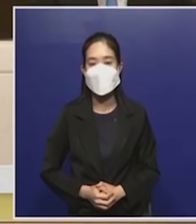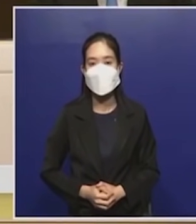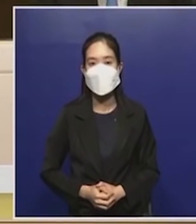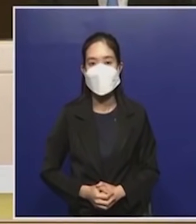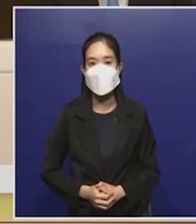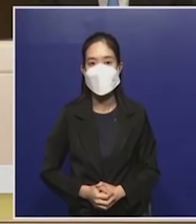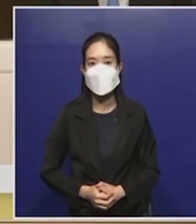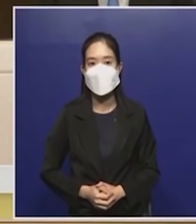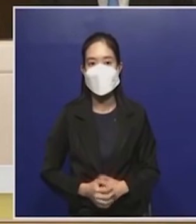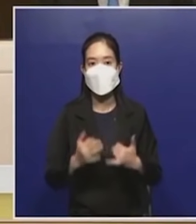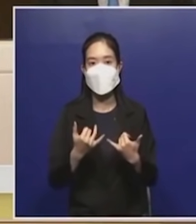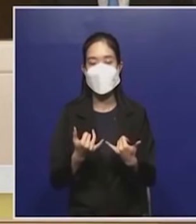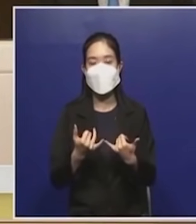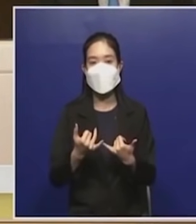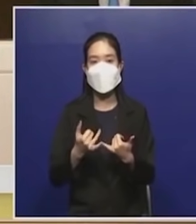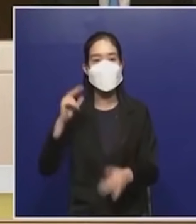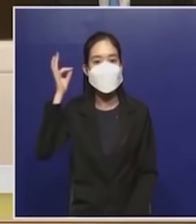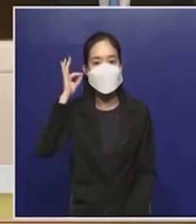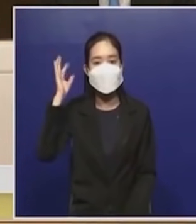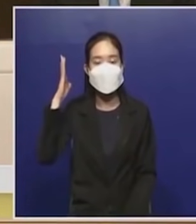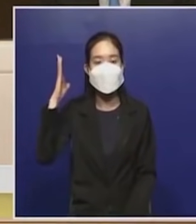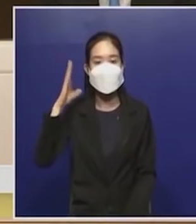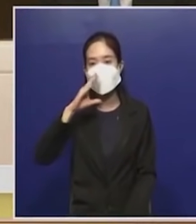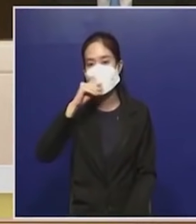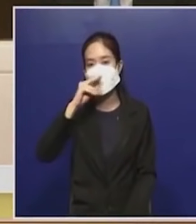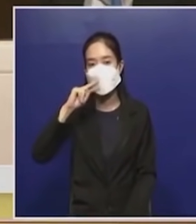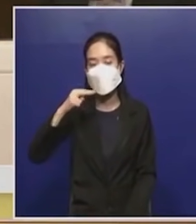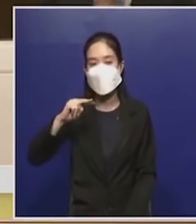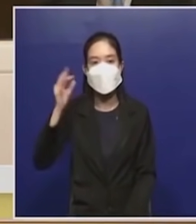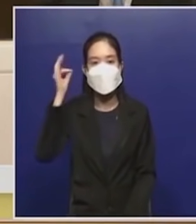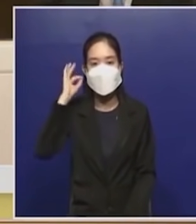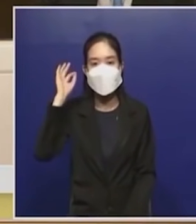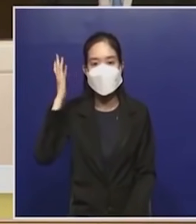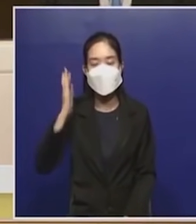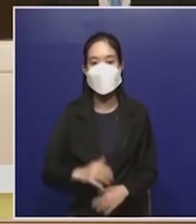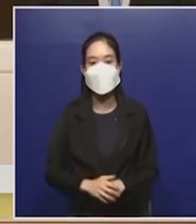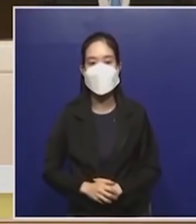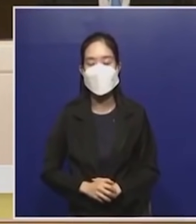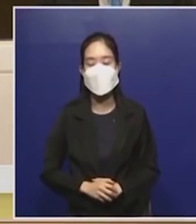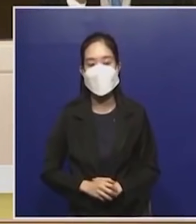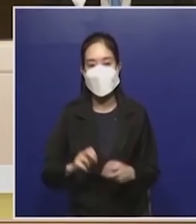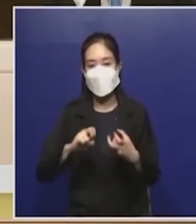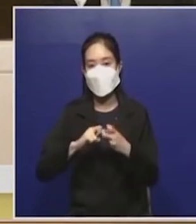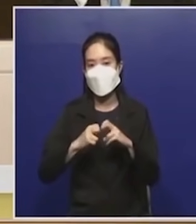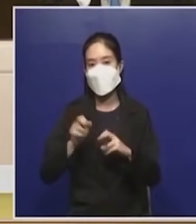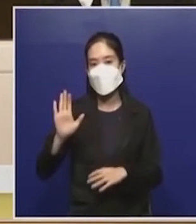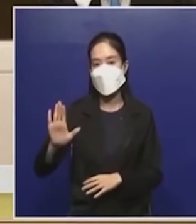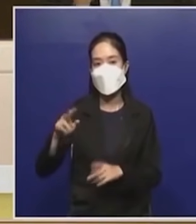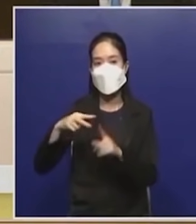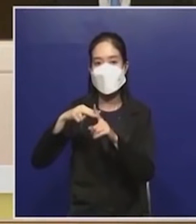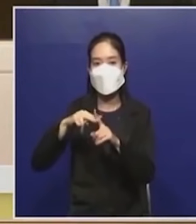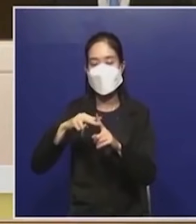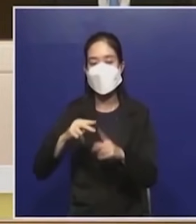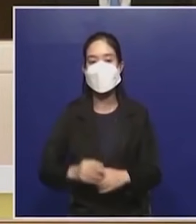แท่นอภิปรายนี้เมื่อผู้ใดผู้หนึ่งใช้แล้วหน้ากากของไมโครโฟนก็จะเอาไปทิ้งนะครับเปลี่ยน